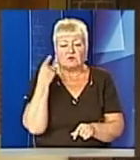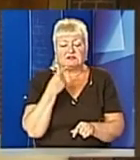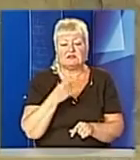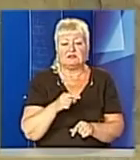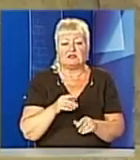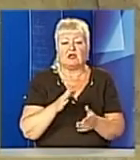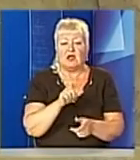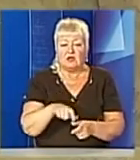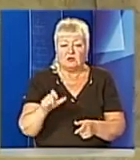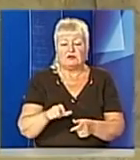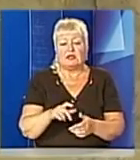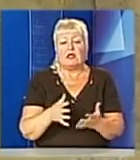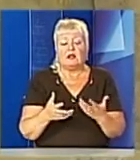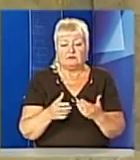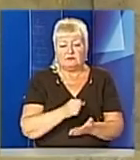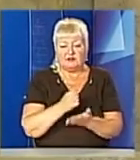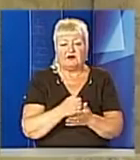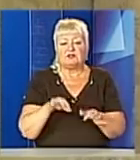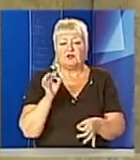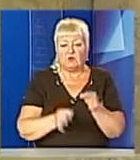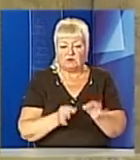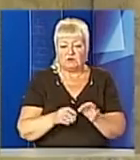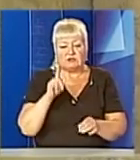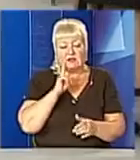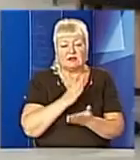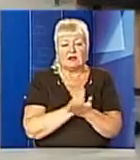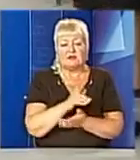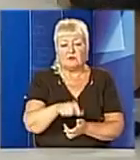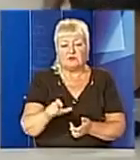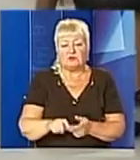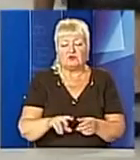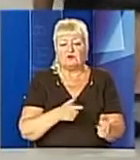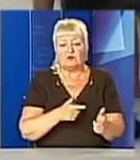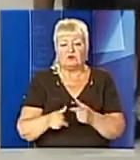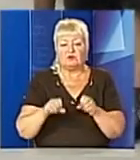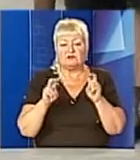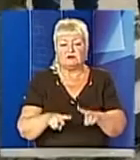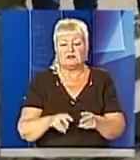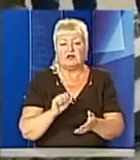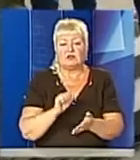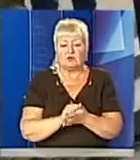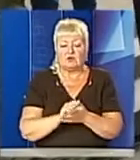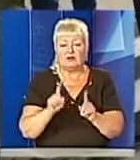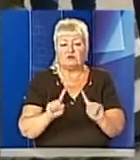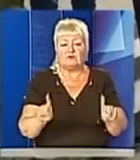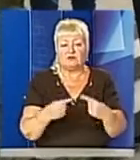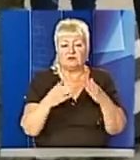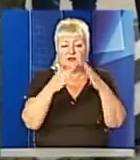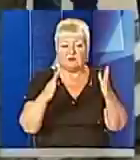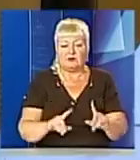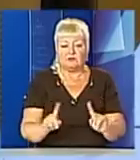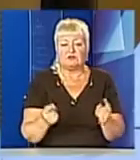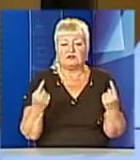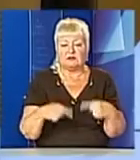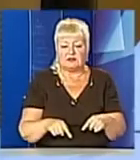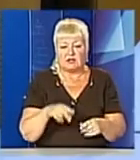нацменшин підтвердили і у суді. Наразі обласні посадовці готують спеціальні документи та фінансову підтримку, аби відновити приміщення, яке занепадає.